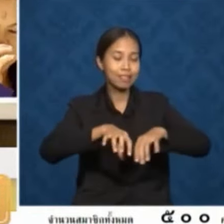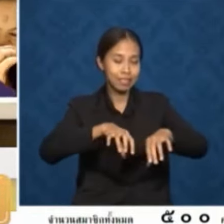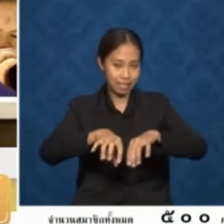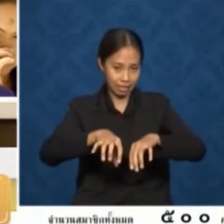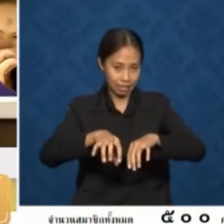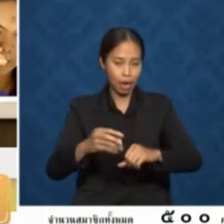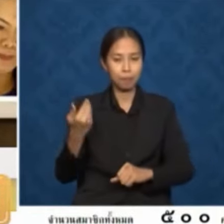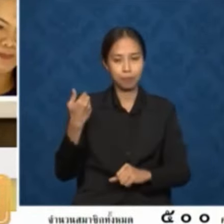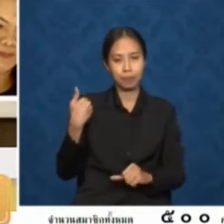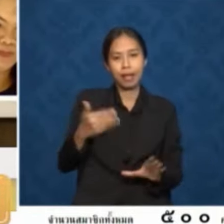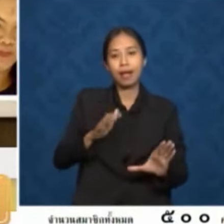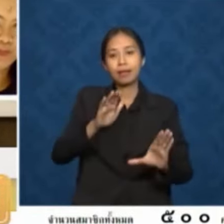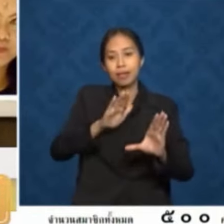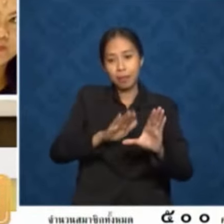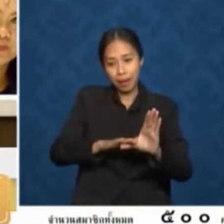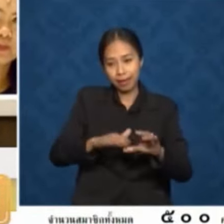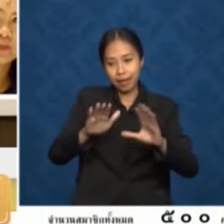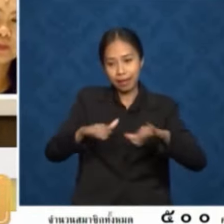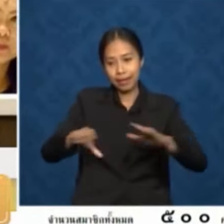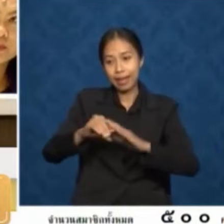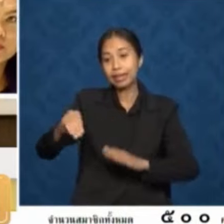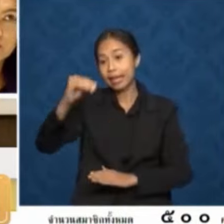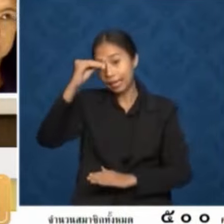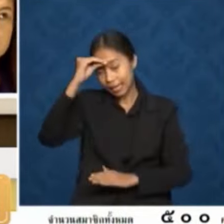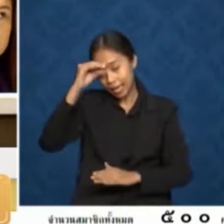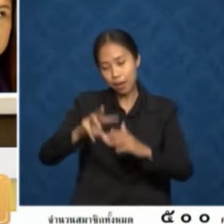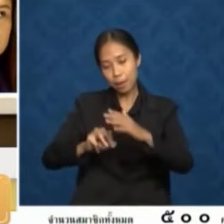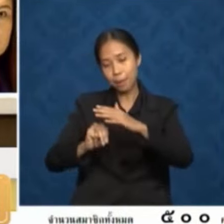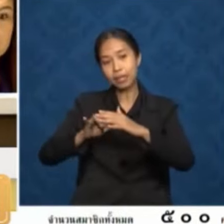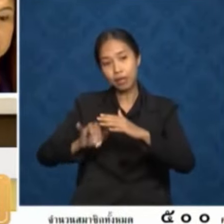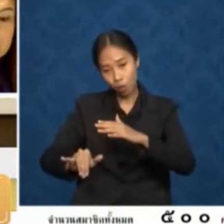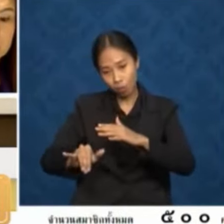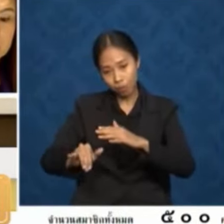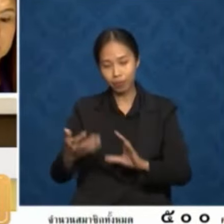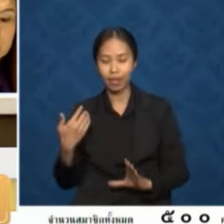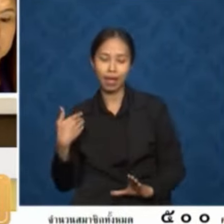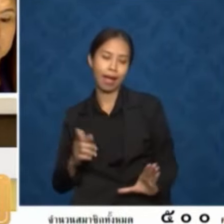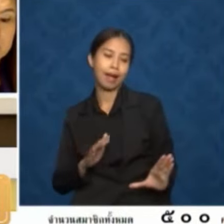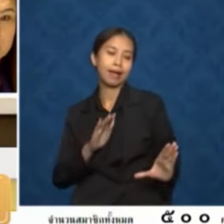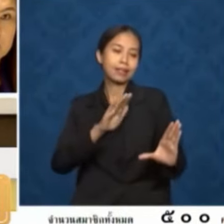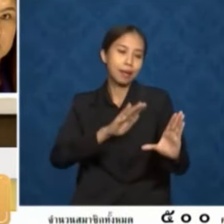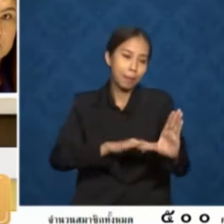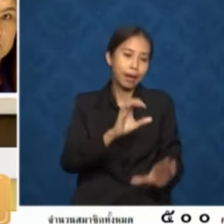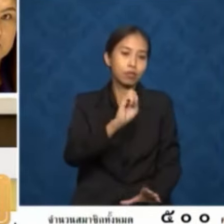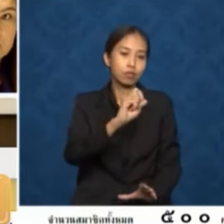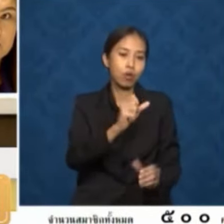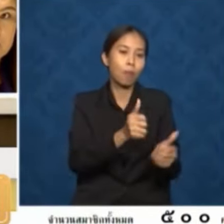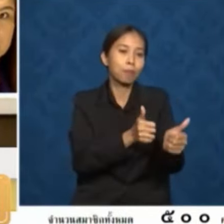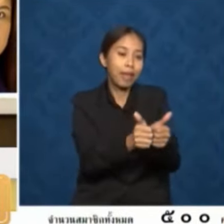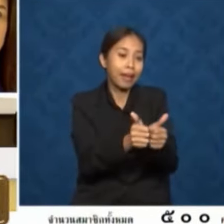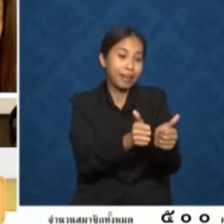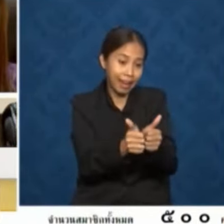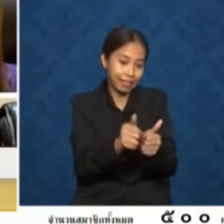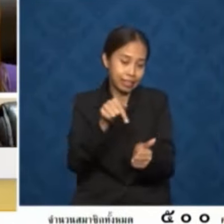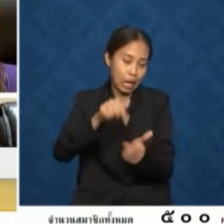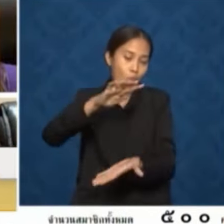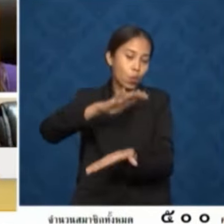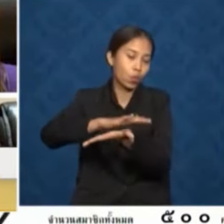รับสมัครนักเรียนมัธยมในพื้นที่ให้สมัครใจสอบแข่งในโรง